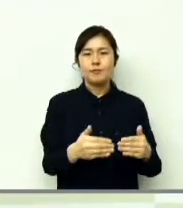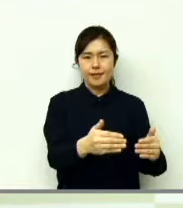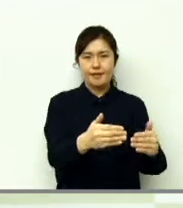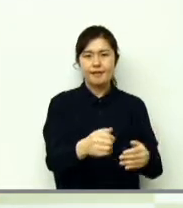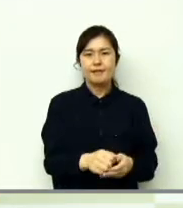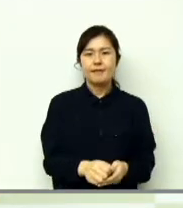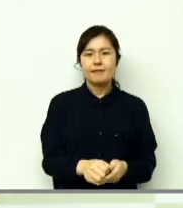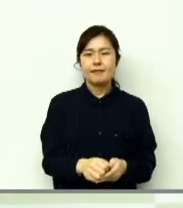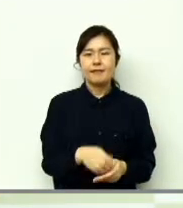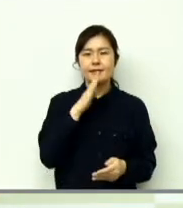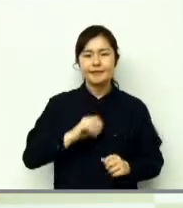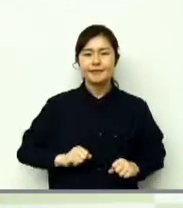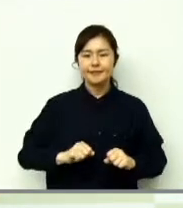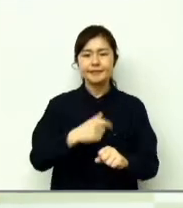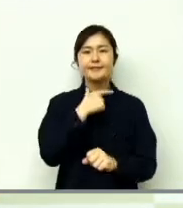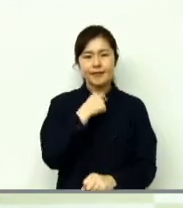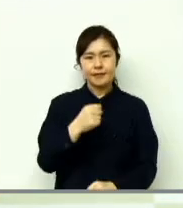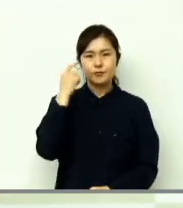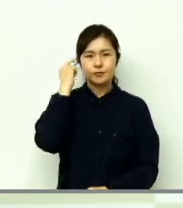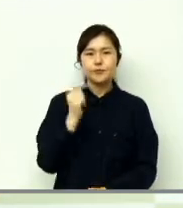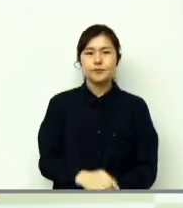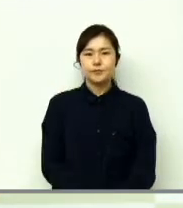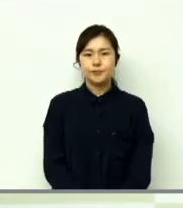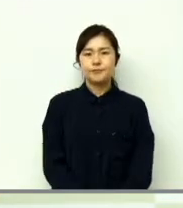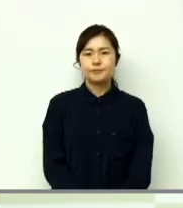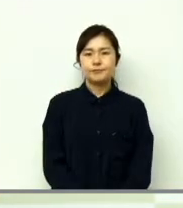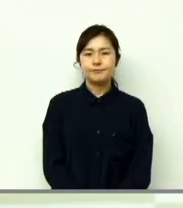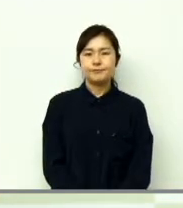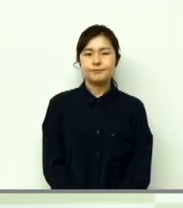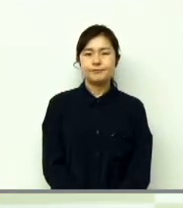として、まあ、実施していきたいというふうに思います。